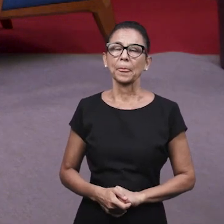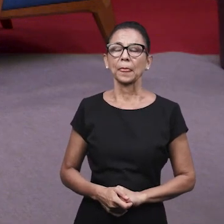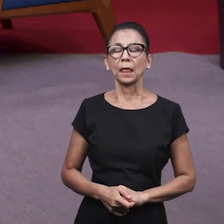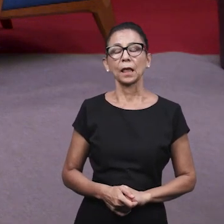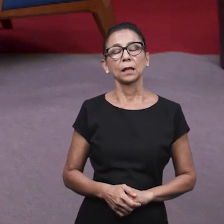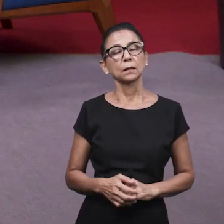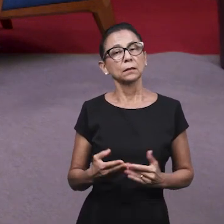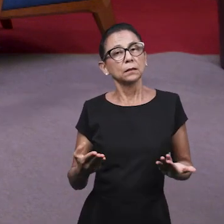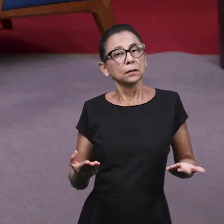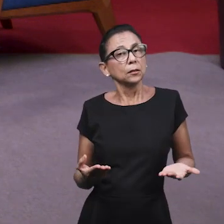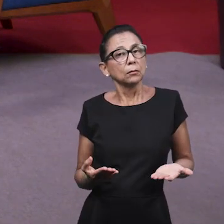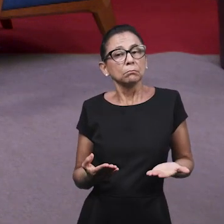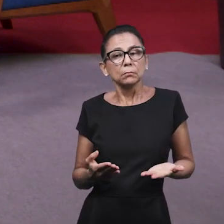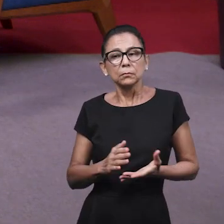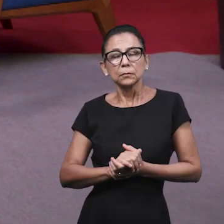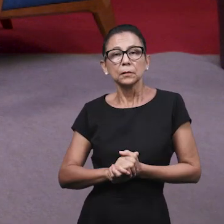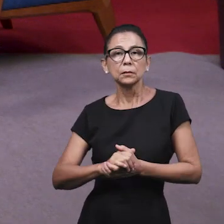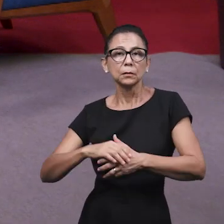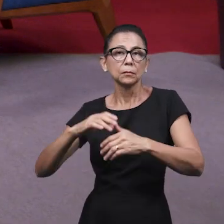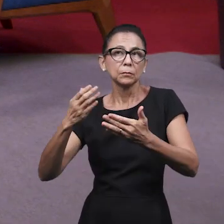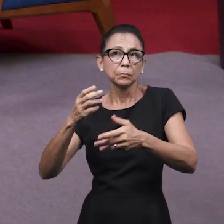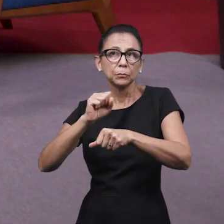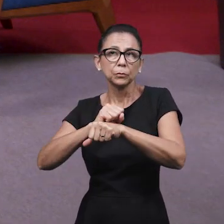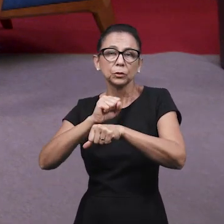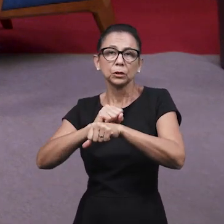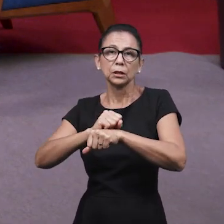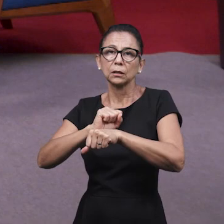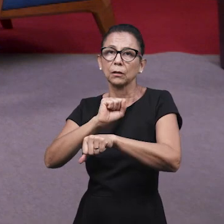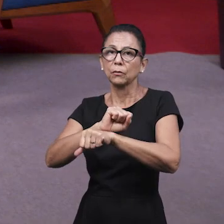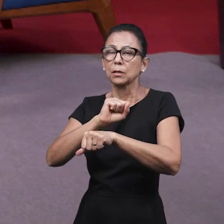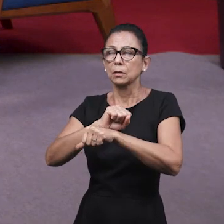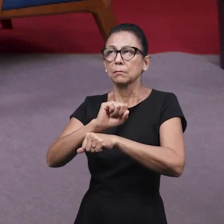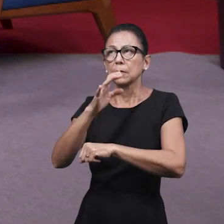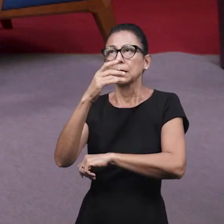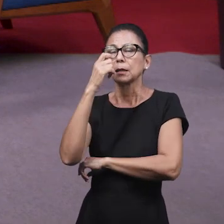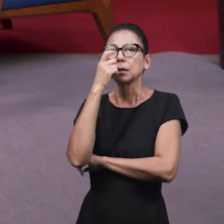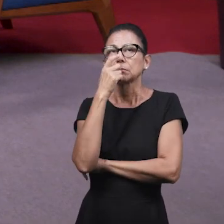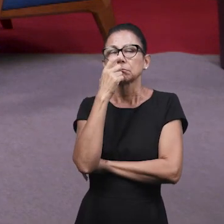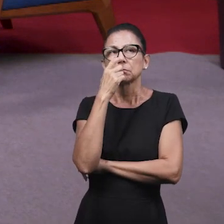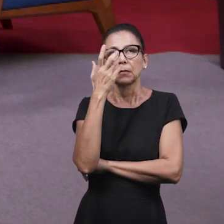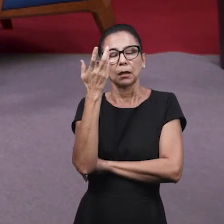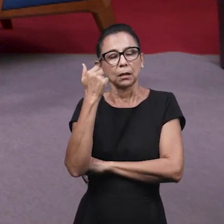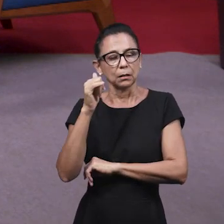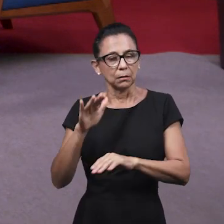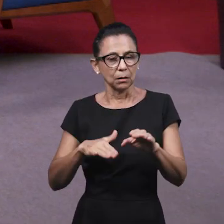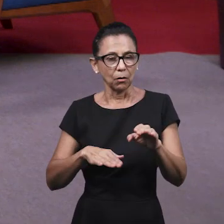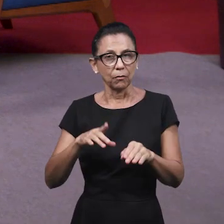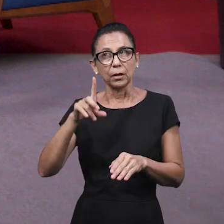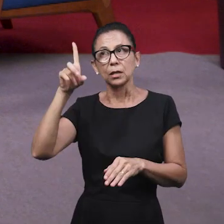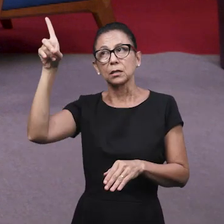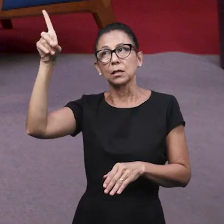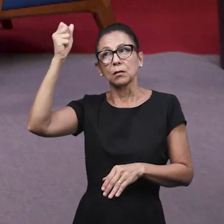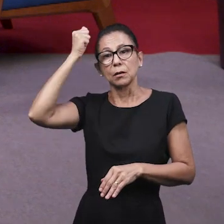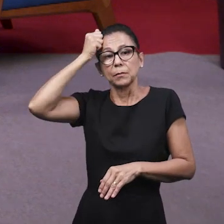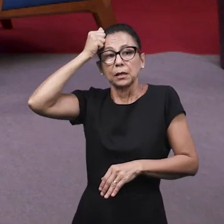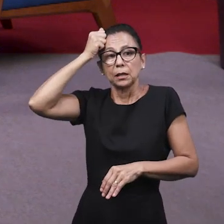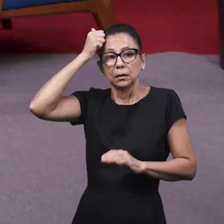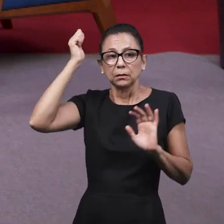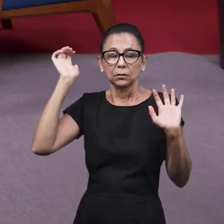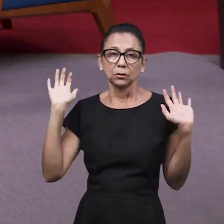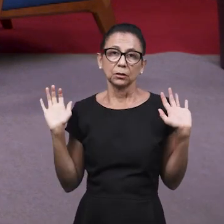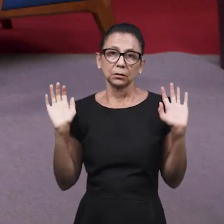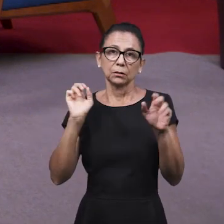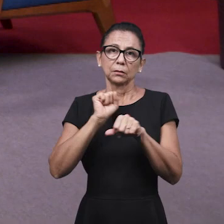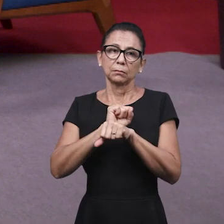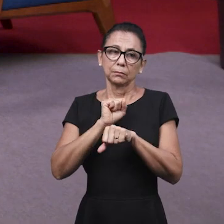non, il pouvait donc laisser pour après, n'est-ce pas? Non, je vais laisser, peut-être Dieu va revenir sur